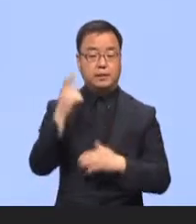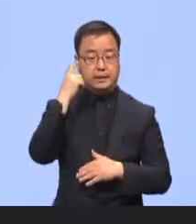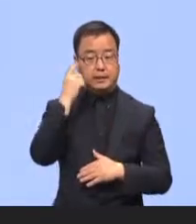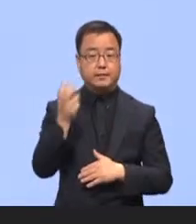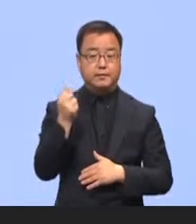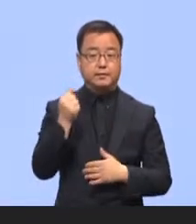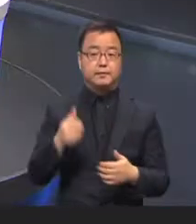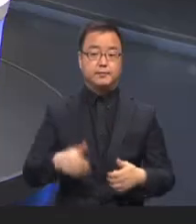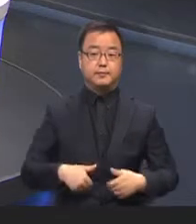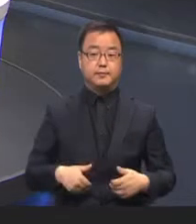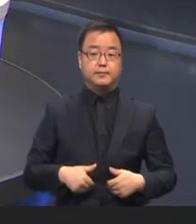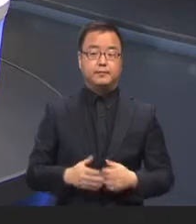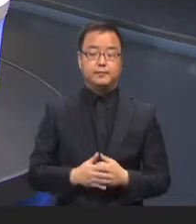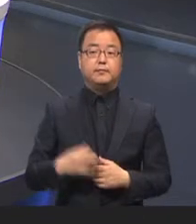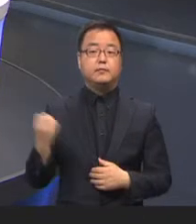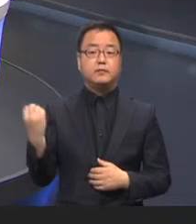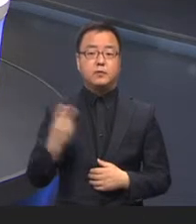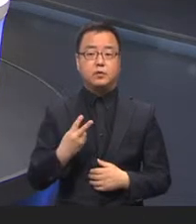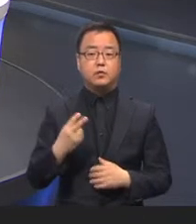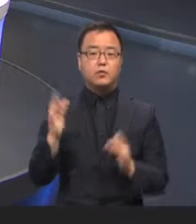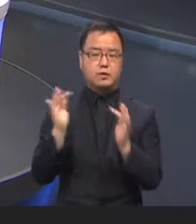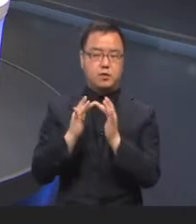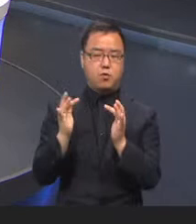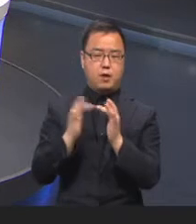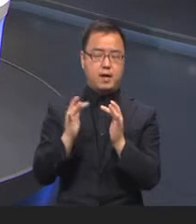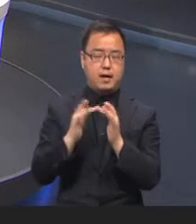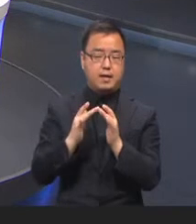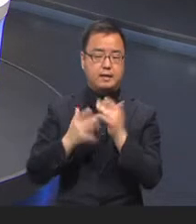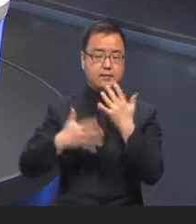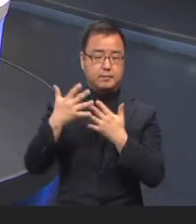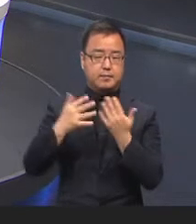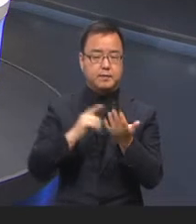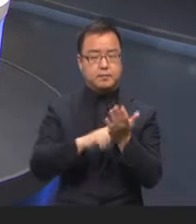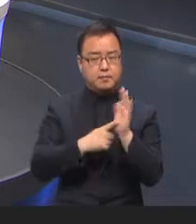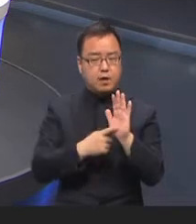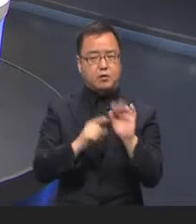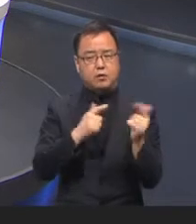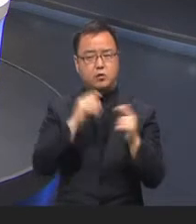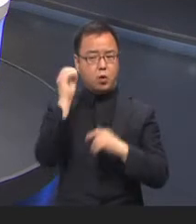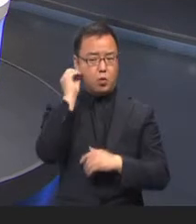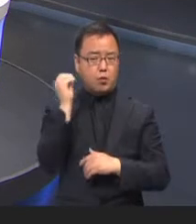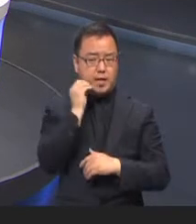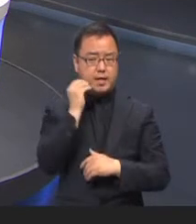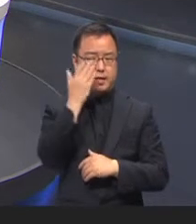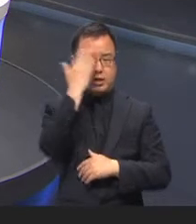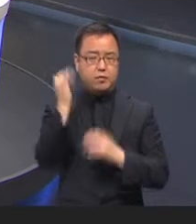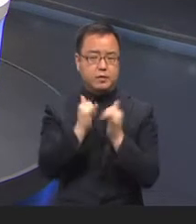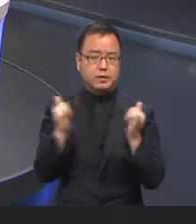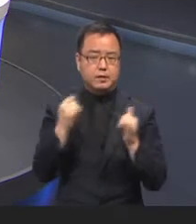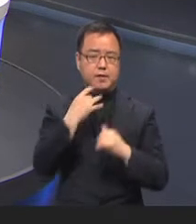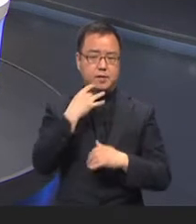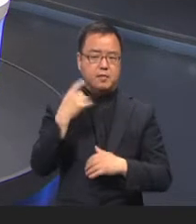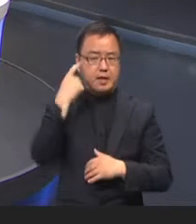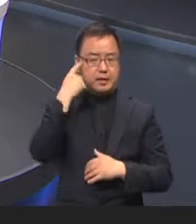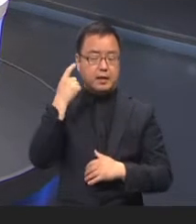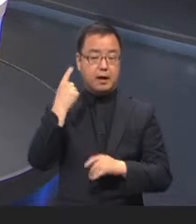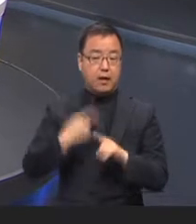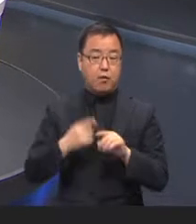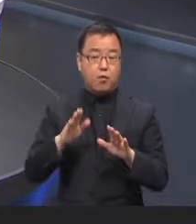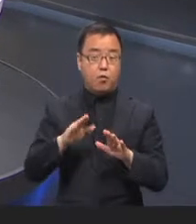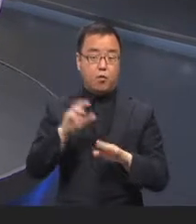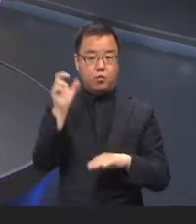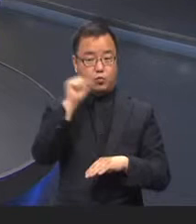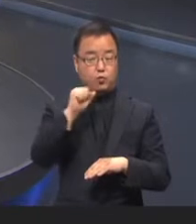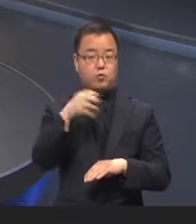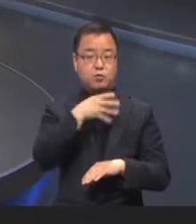생각합니다 4 또 무엇보다 이 온라인 프 엑솜 일하는데 젊은이들의 전유물처럼 여겨져 썼는데 좀 응원 할 만 했는데 그런 가치가 있어보이네요